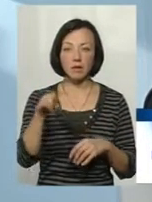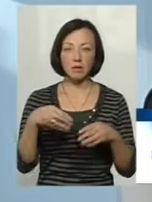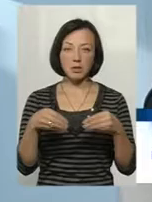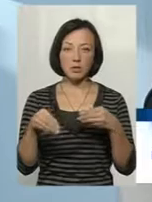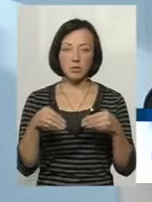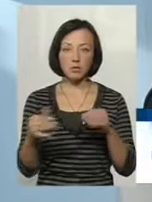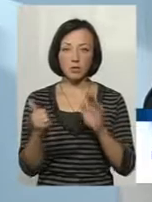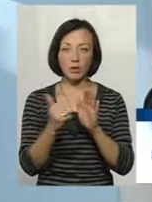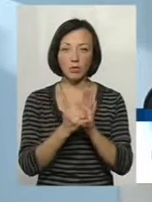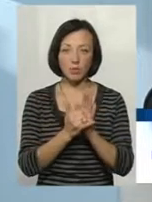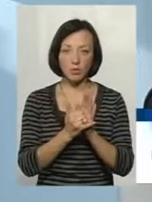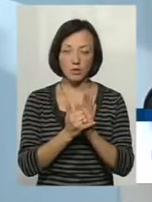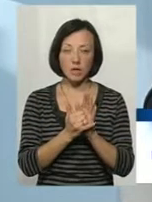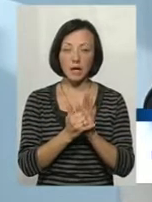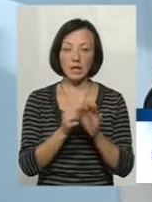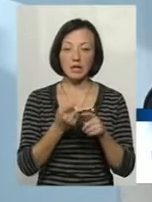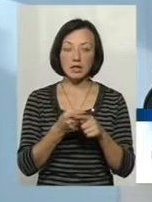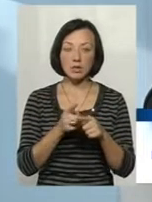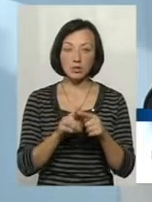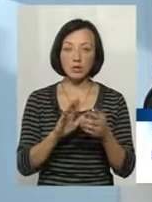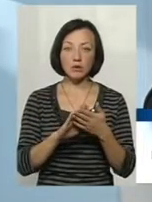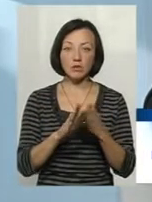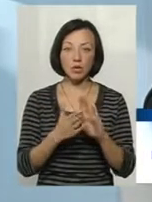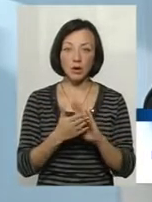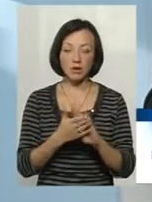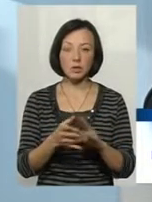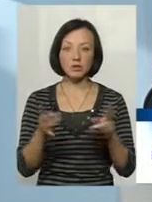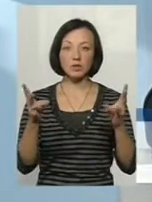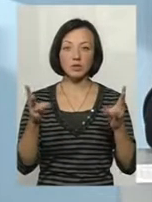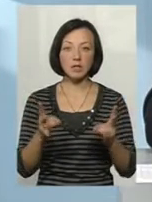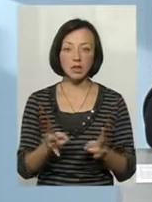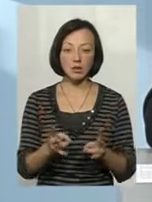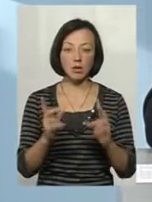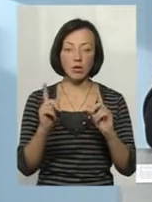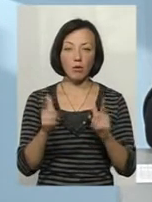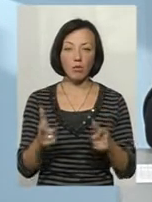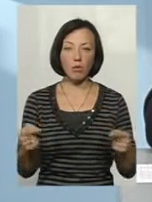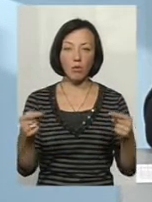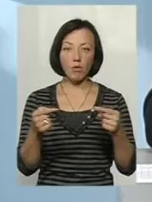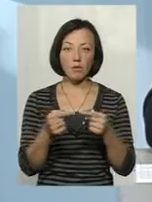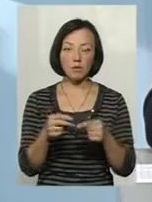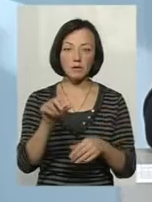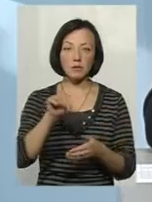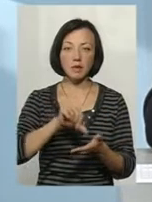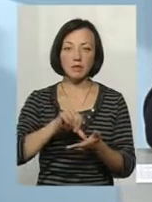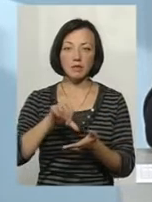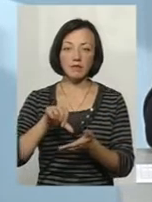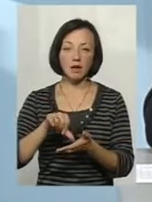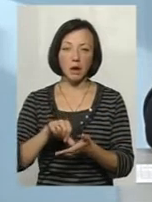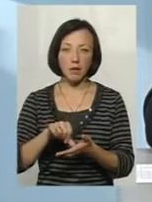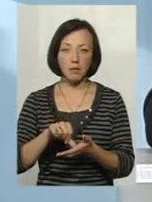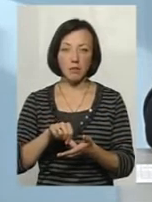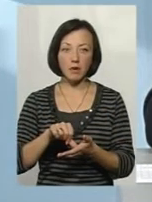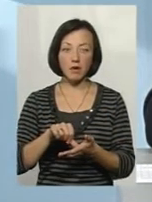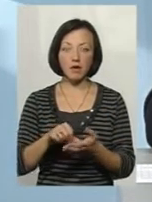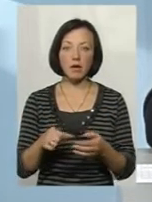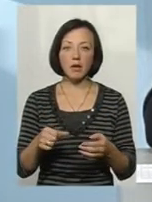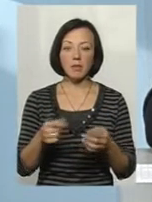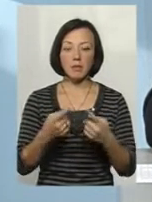металопластикові встановлюються, значить, цю ситуацію слід погоджувати з представниками